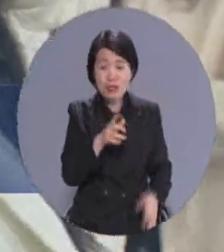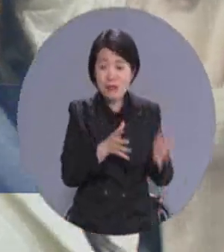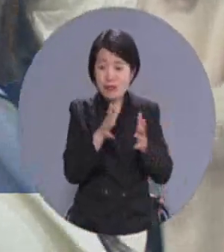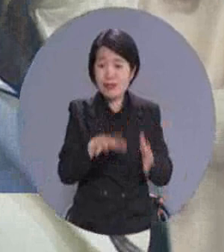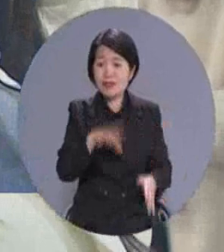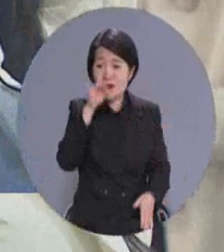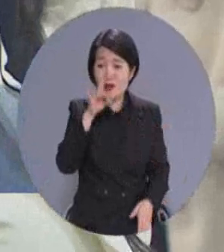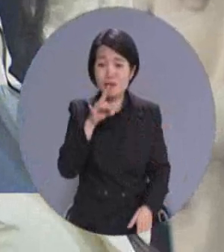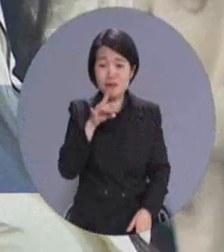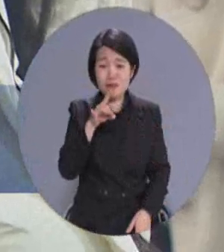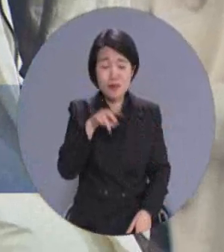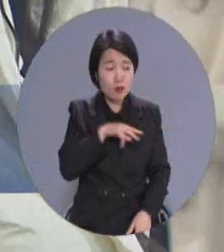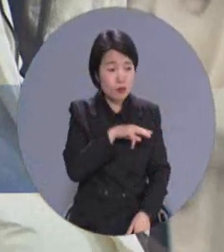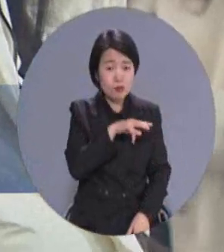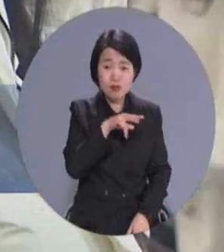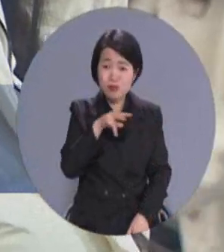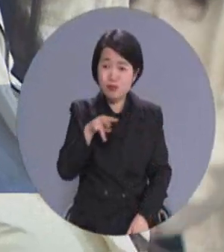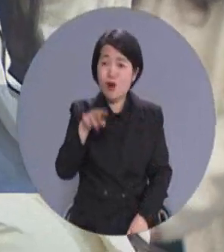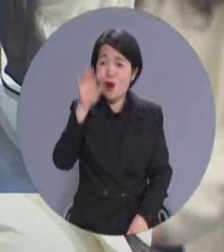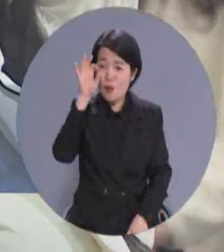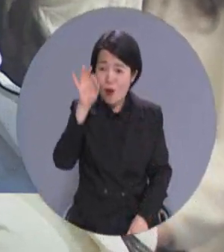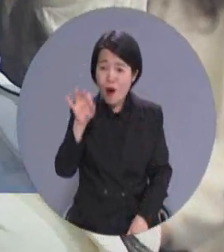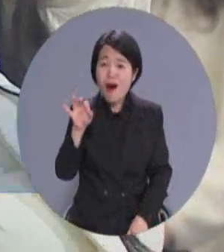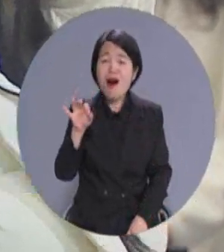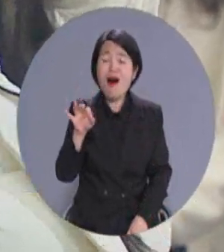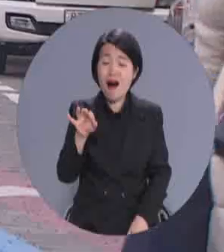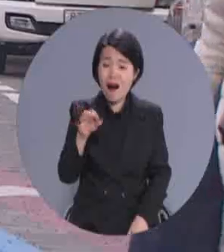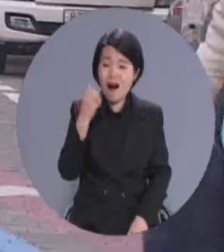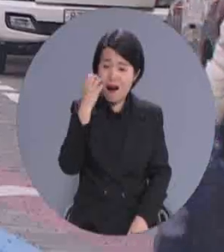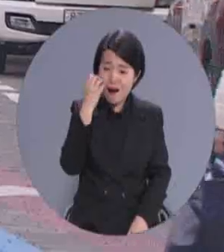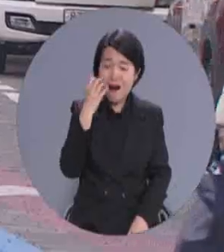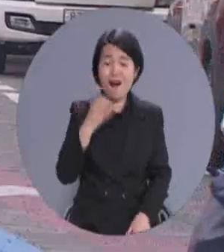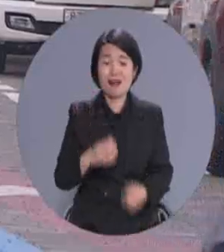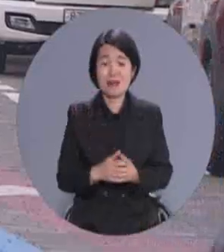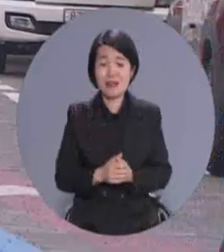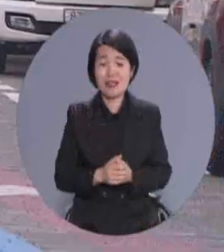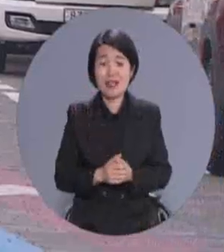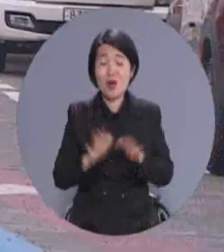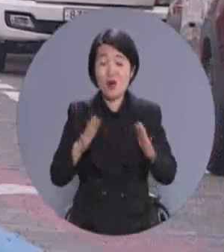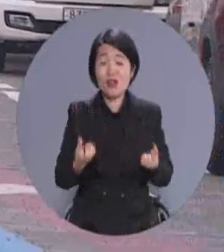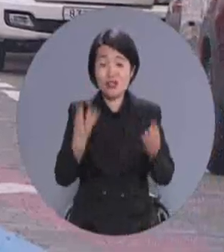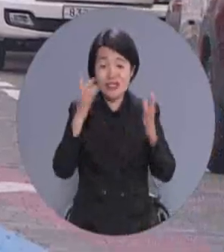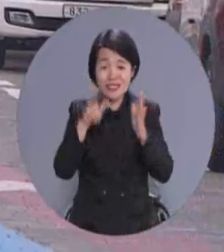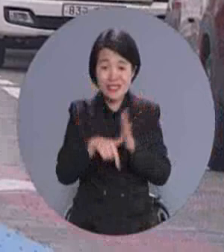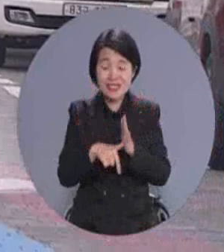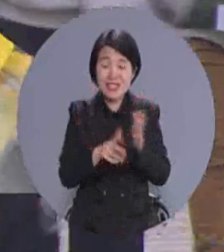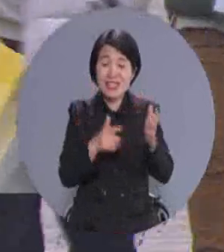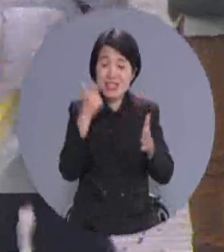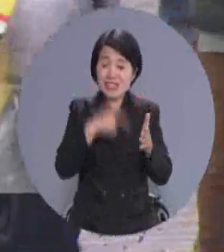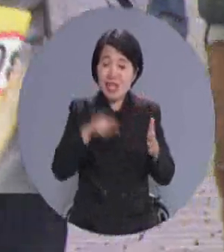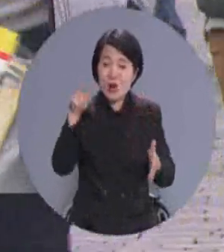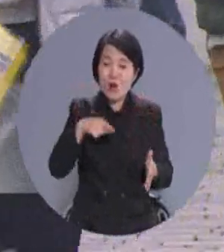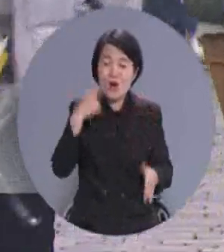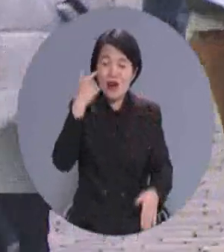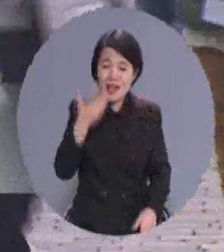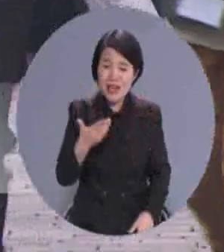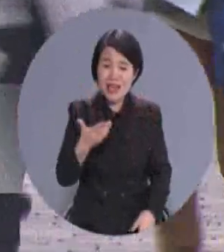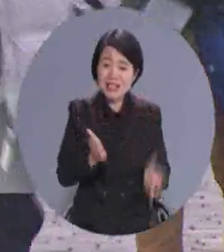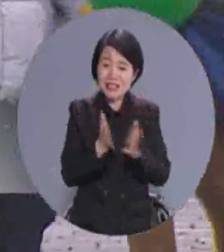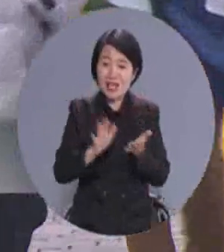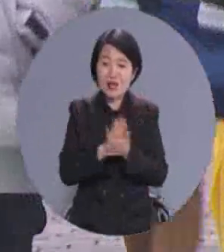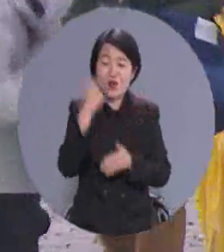처음으로 이 청자를 본 상태에서 좀 새로워요. 올해 청자축제는 강진에 올래 청자랑 놀래를